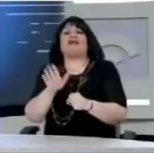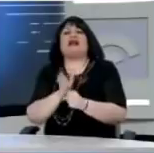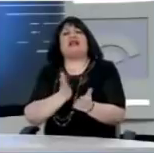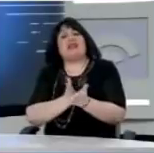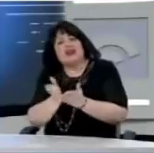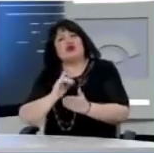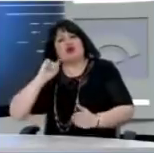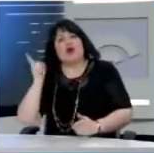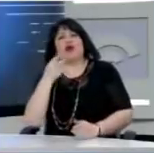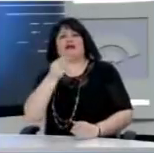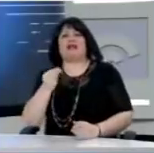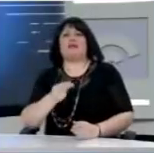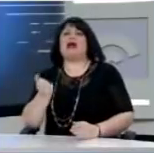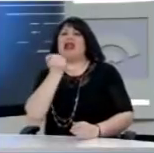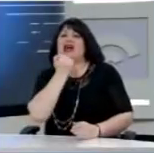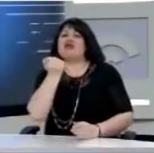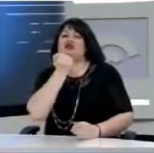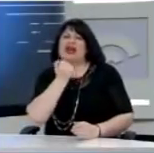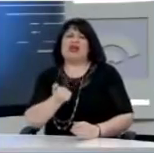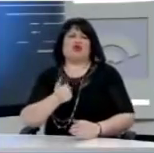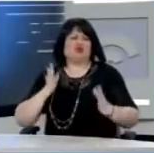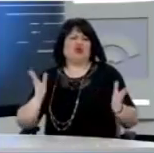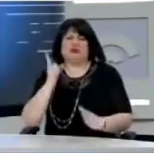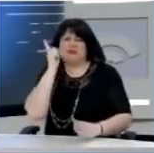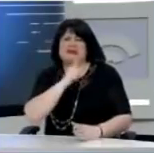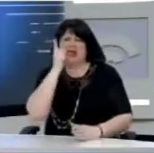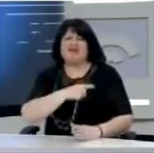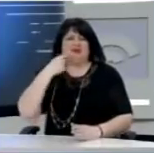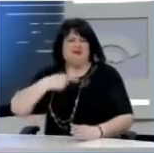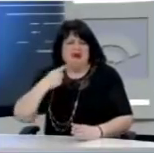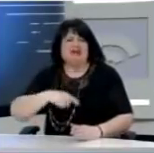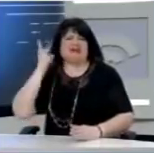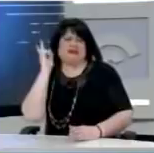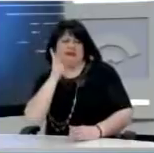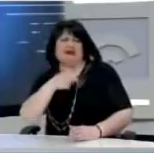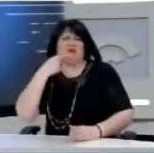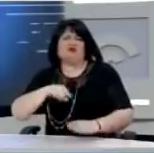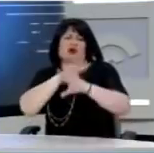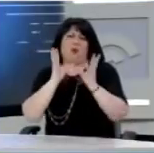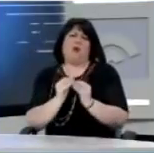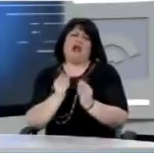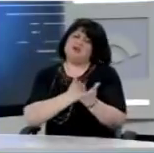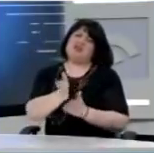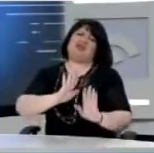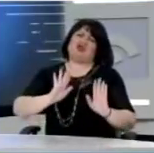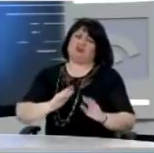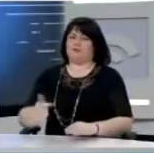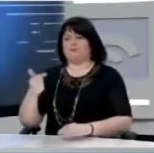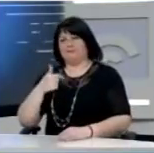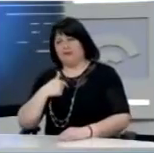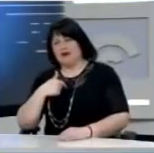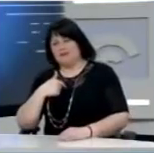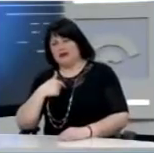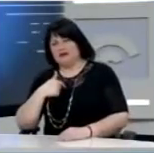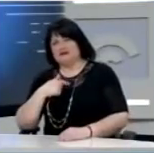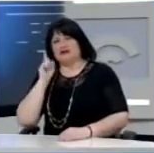πάντα. Κάθε ατόπιμα, κάθε ακρότητα, κάθε ψεύδος, κάθε συκοματία, κάθε προσβολή. Εμείς, κυρίες και